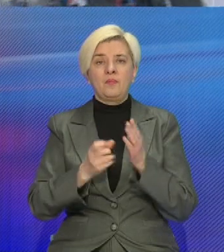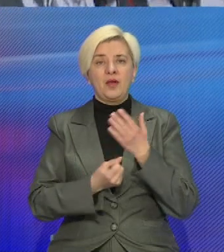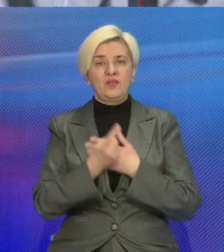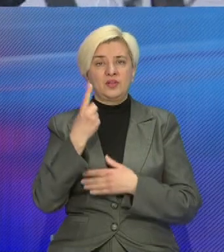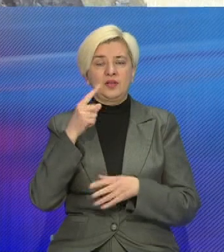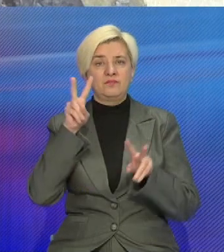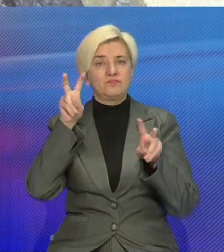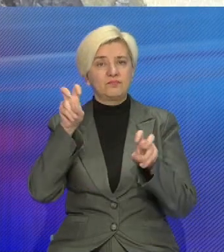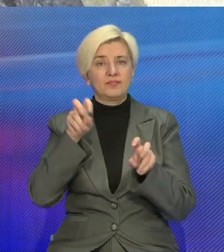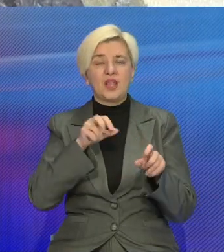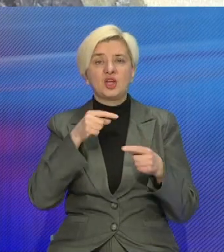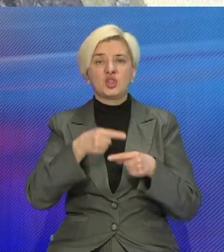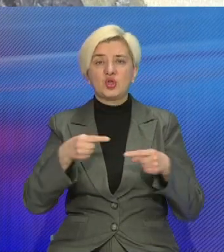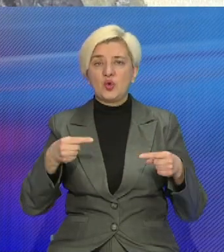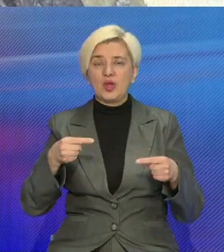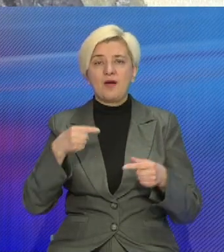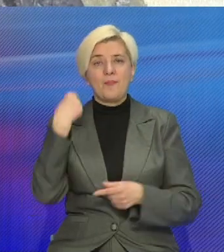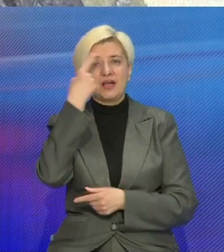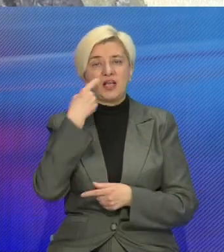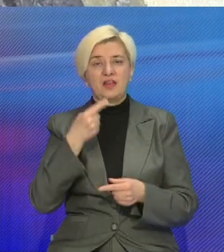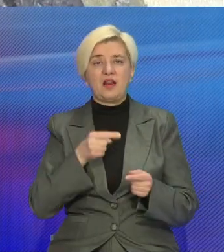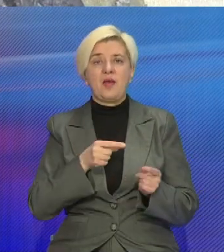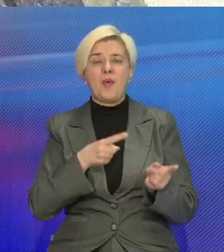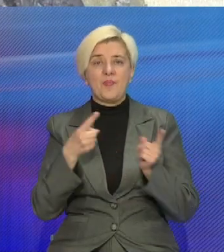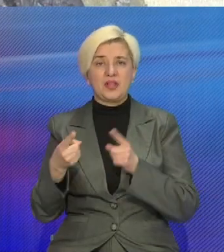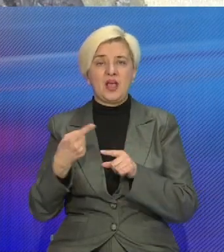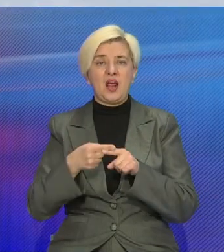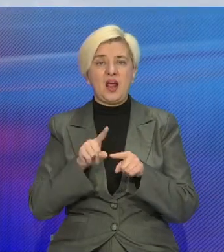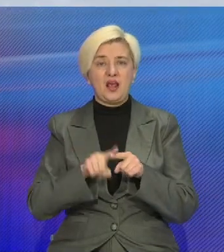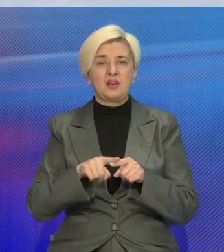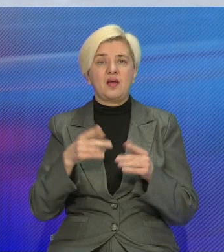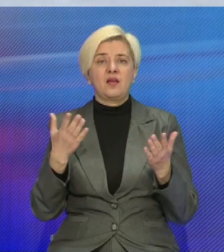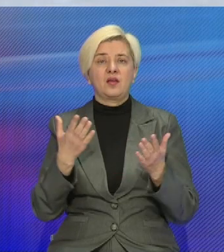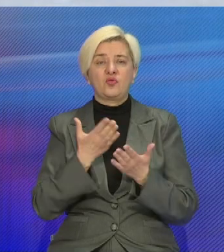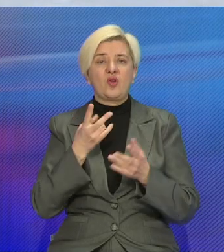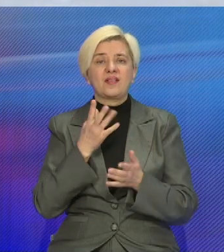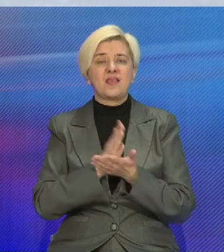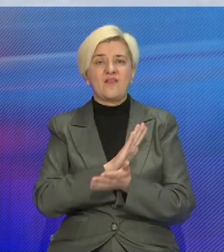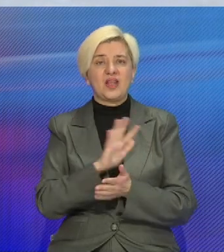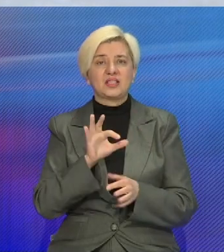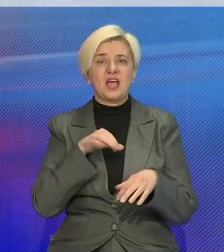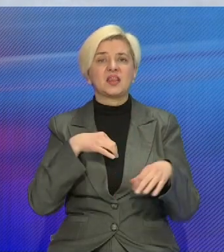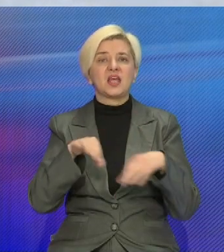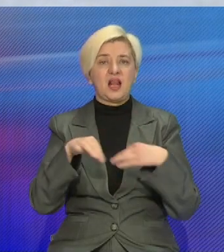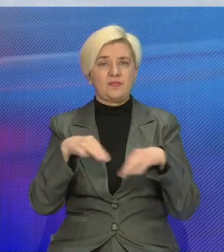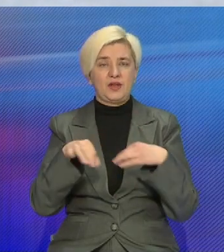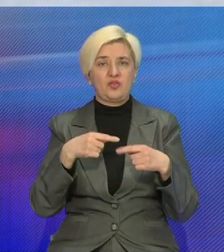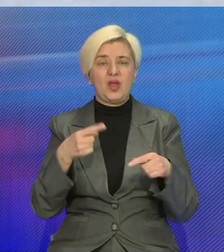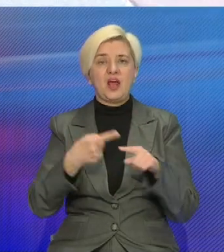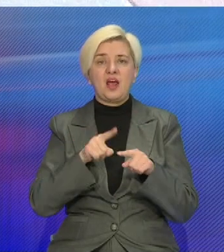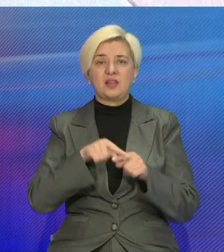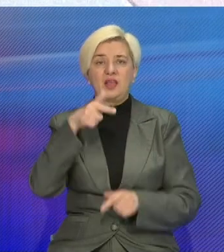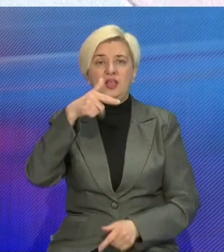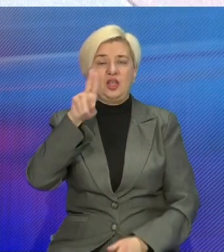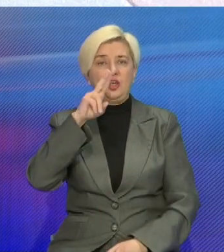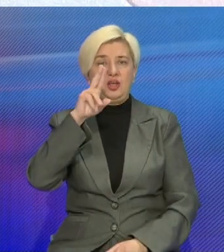мабільнасці». Гэта канструкцыя альбо прыстасаванне, якое не з'яўляецца транспартным сродкам. У гэтым спісе гіраскутар, электрасамакат,